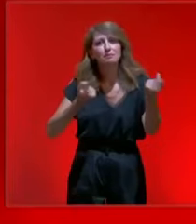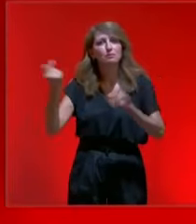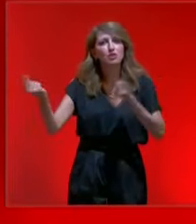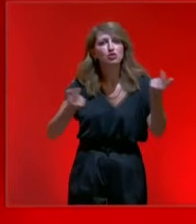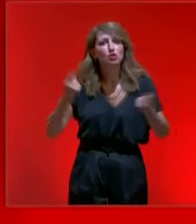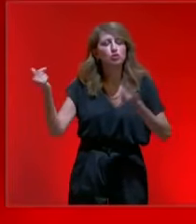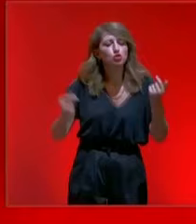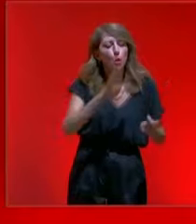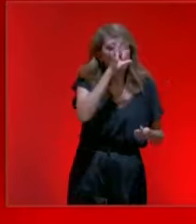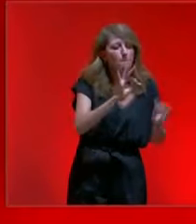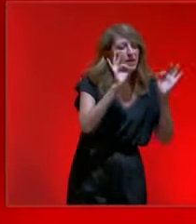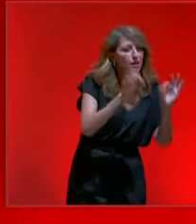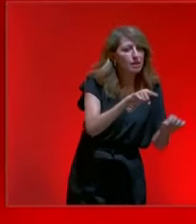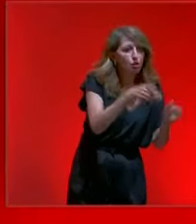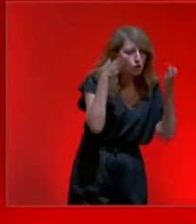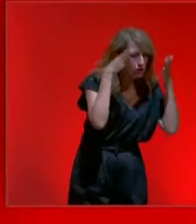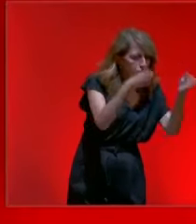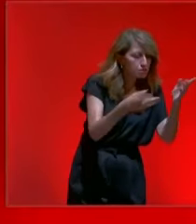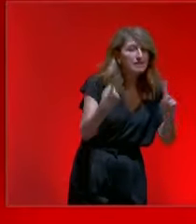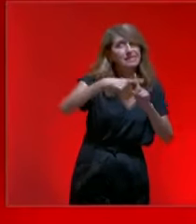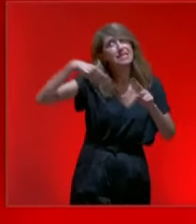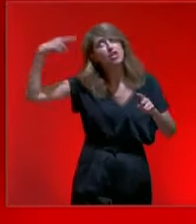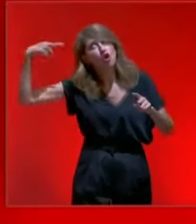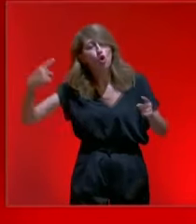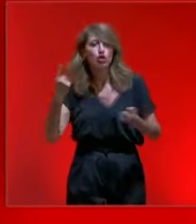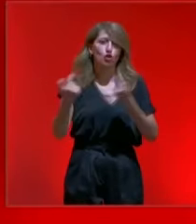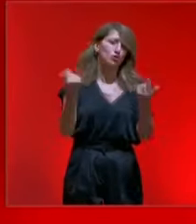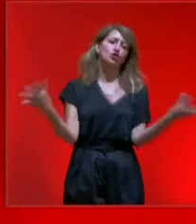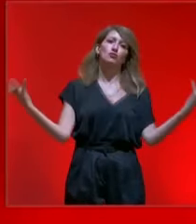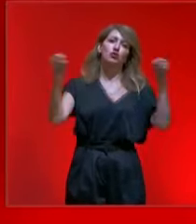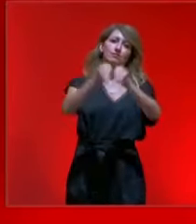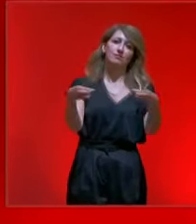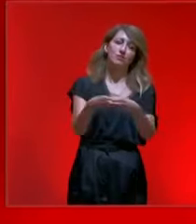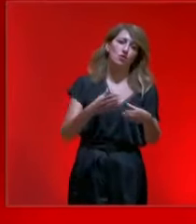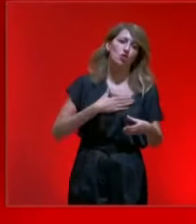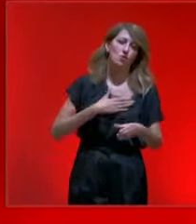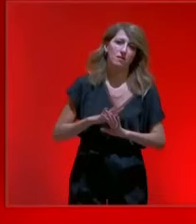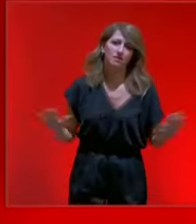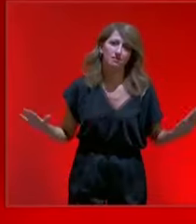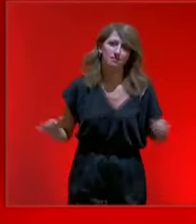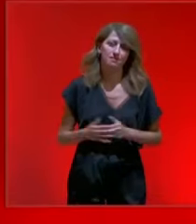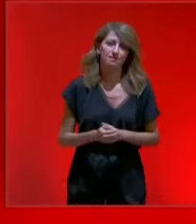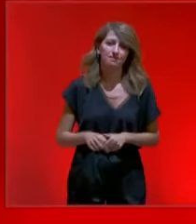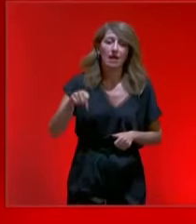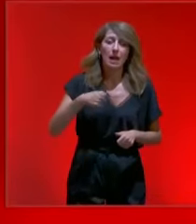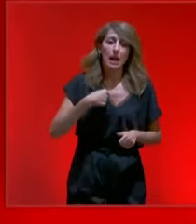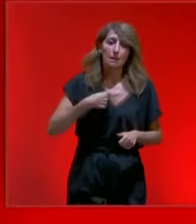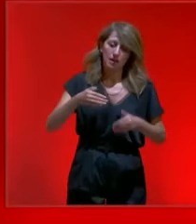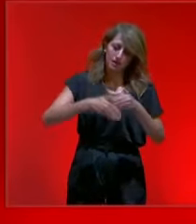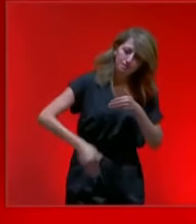Μόνο έτσι θα αποκλείσουμε τα σενάρια που θα τα δούμε να ξεδιπλώνονται το επόμενο διάστημα, που θέλουν το ΣΥΡΙΖΑ